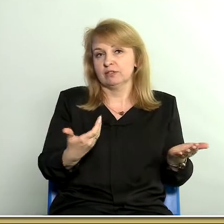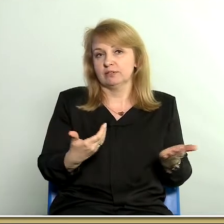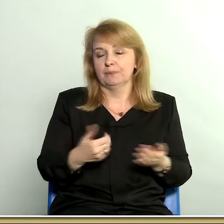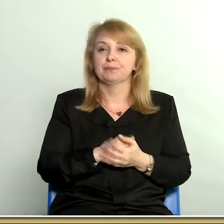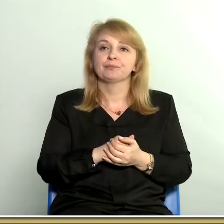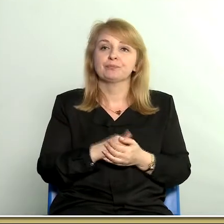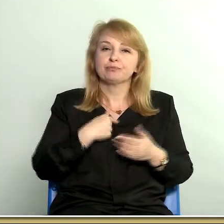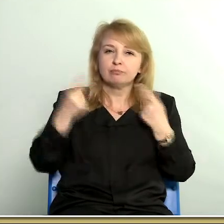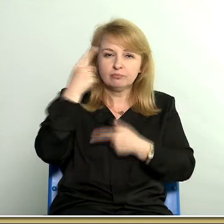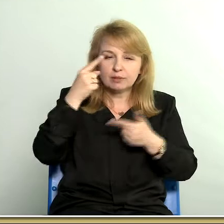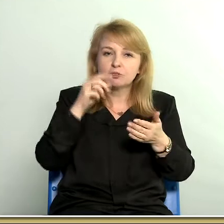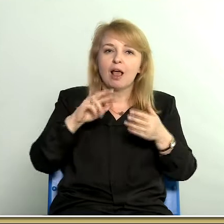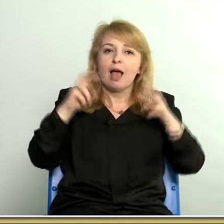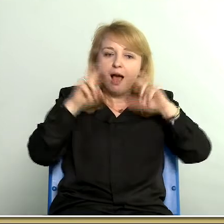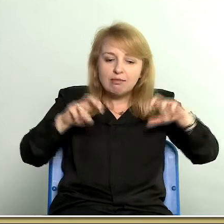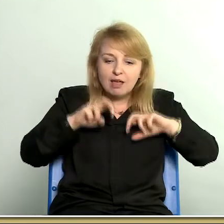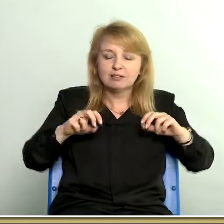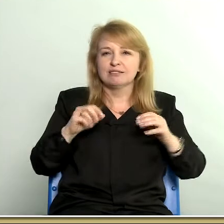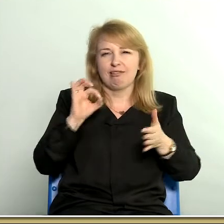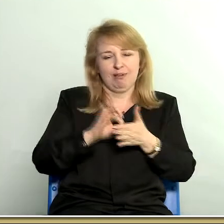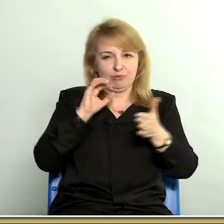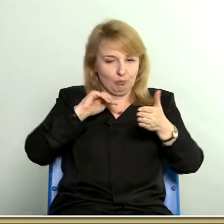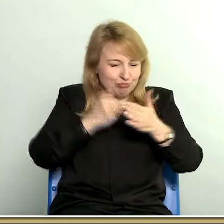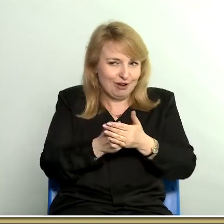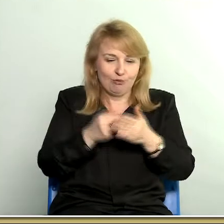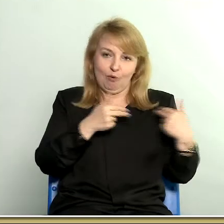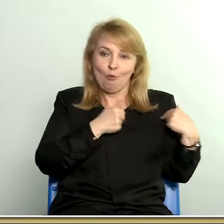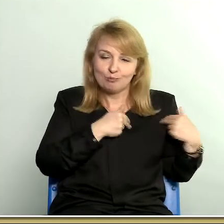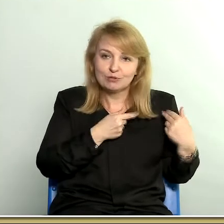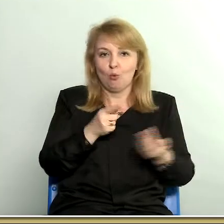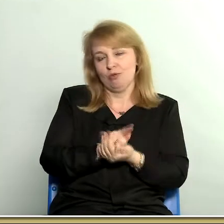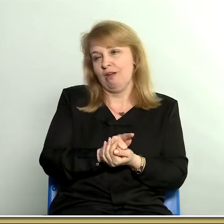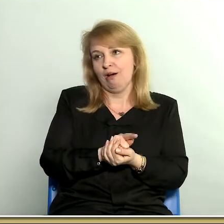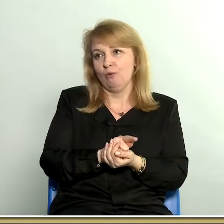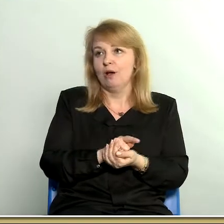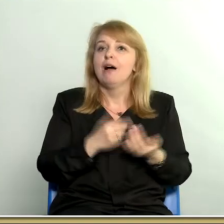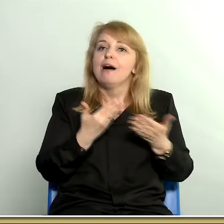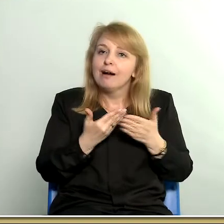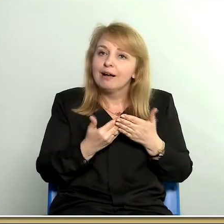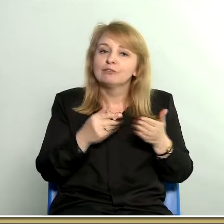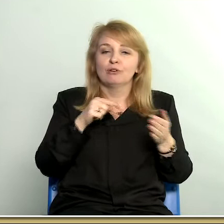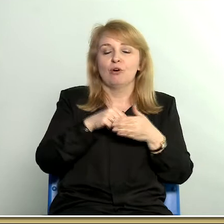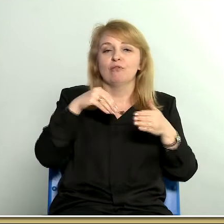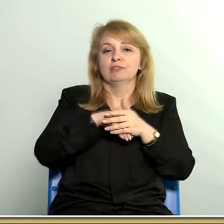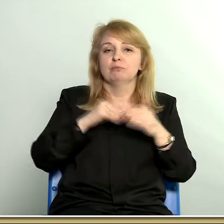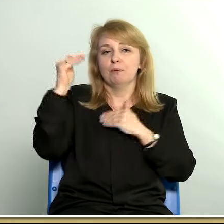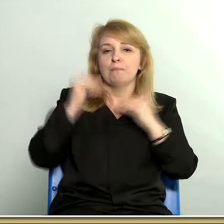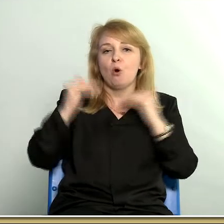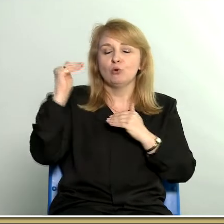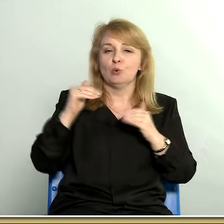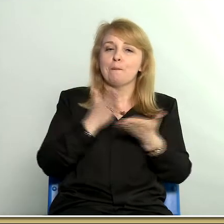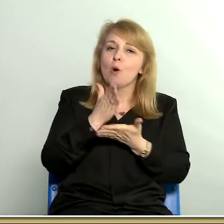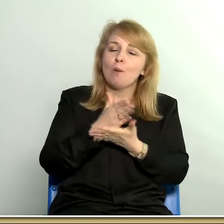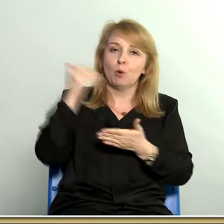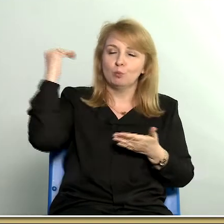Myślę, że analizy, które przedstawiliśmy, przekonały komisję i udało się. Także jeżeli chodzi o te poziomy pomocy publicznej,